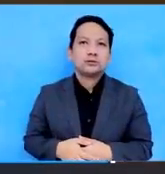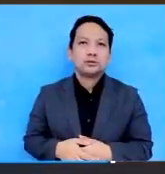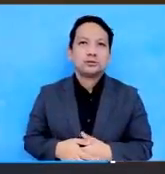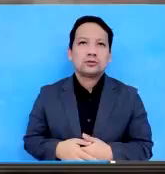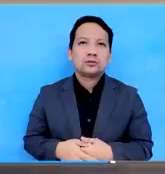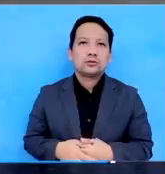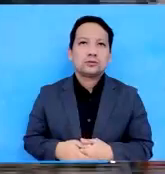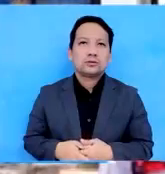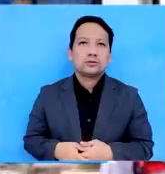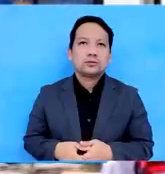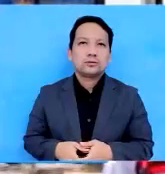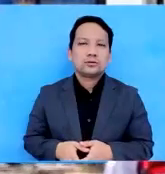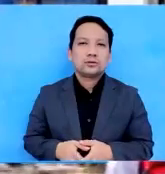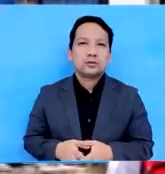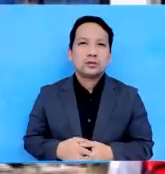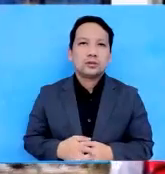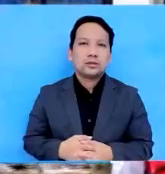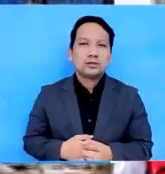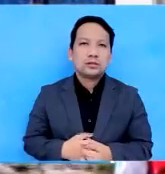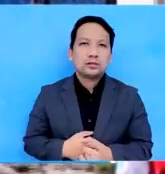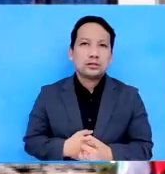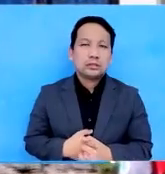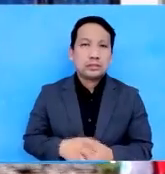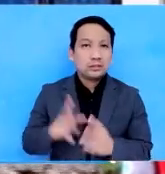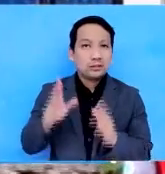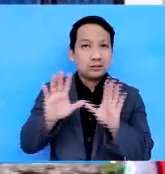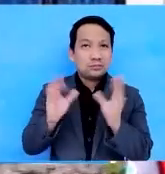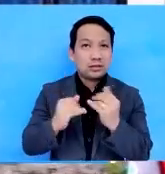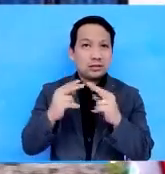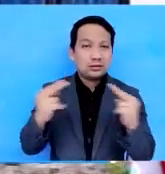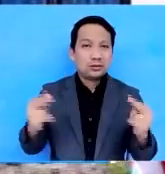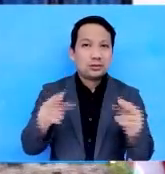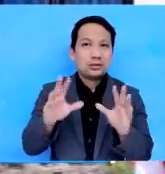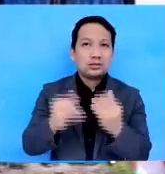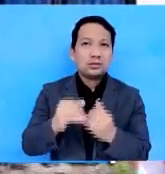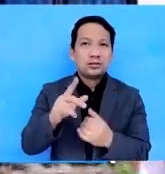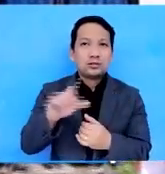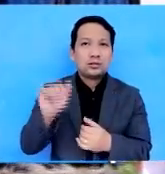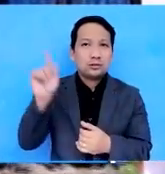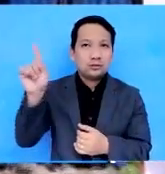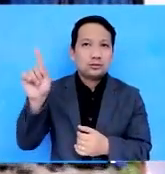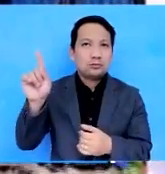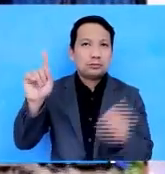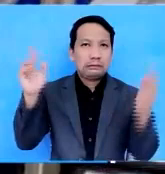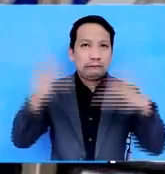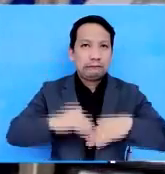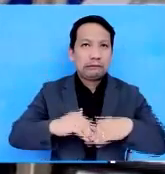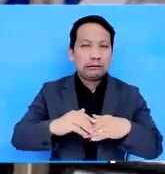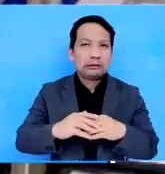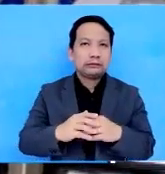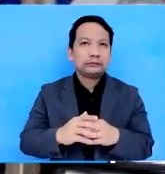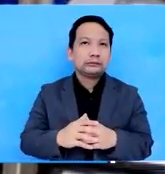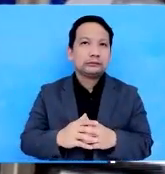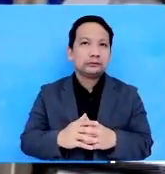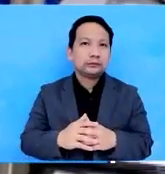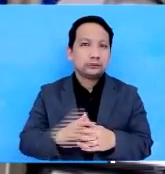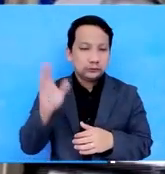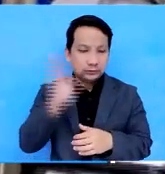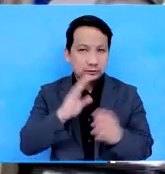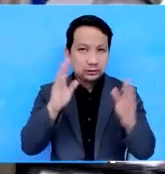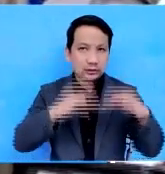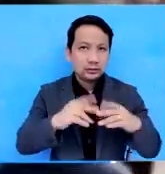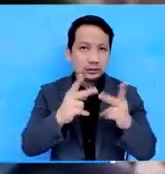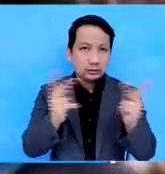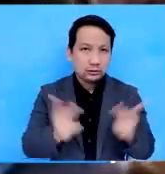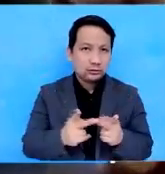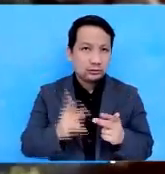Guys. Ang barangay hall nga na ito sa Barangay Bukalugar, gumuho ang bubungan. Wasak din ang ilang bahagi nito.